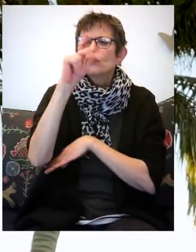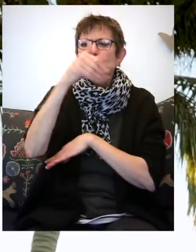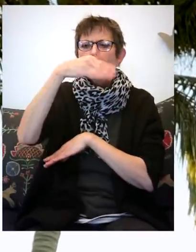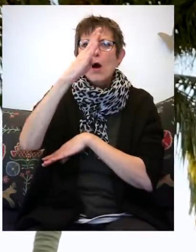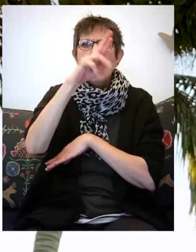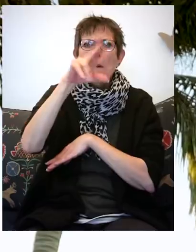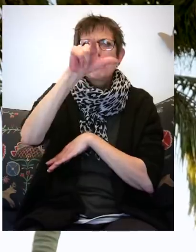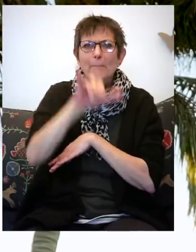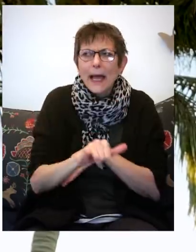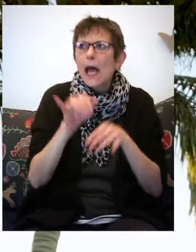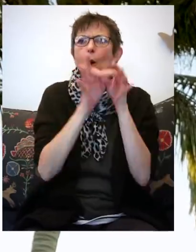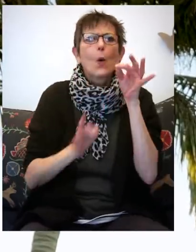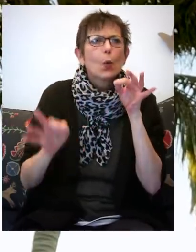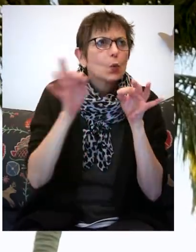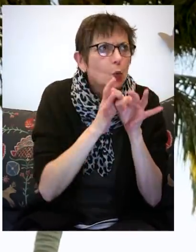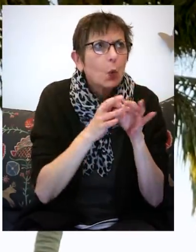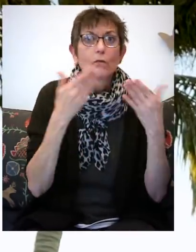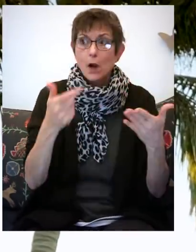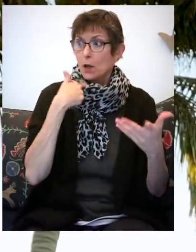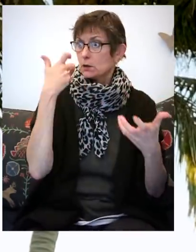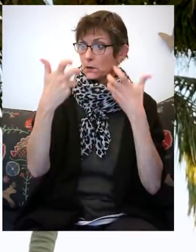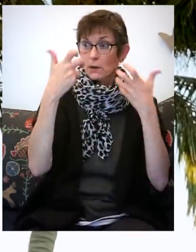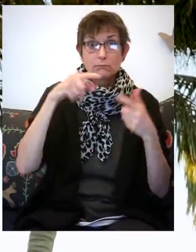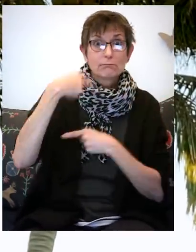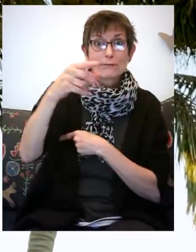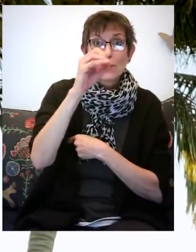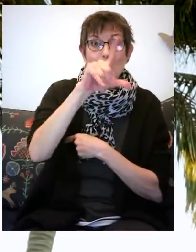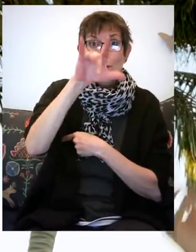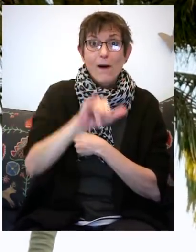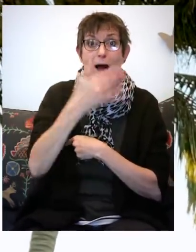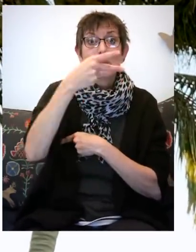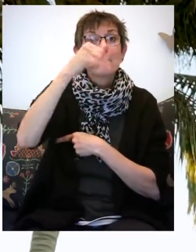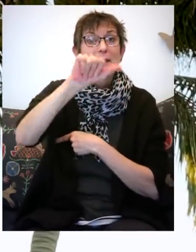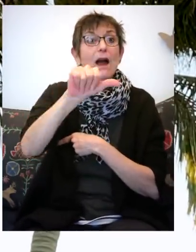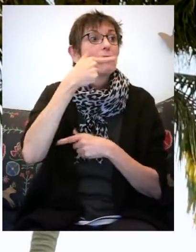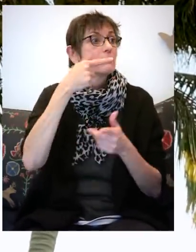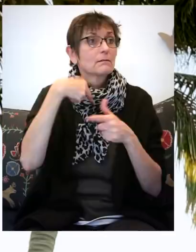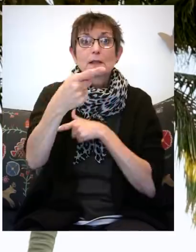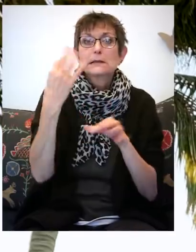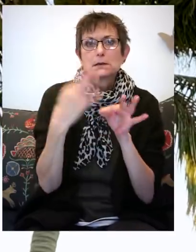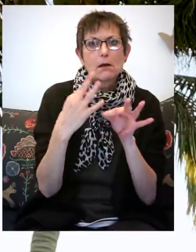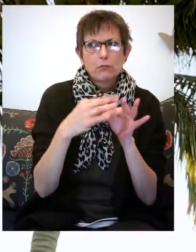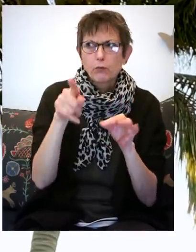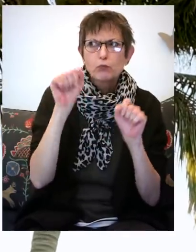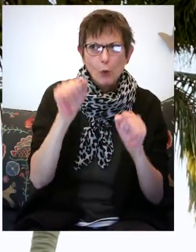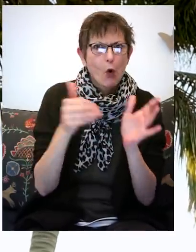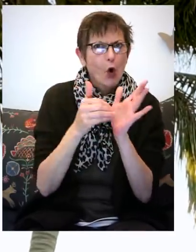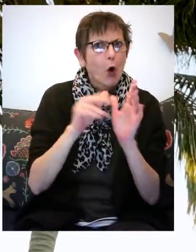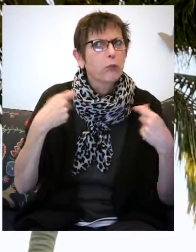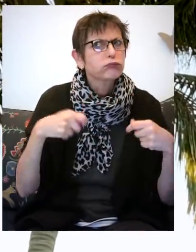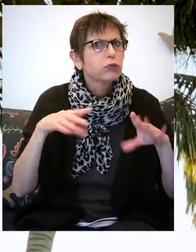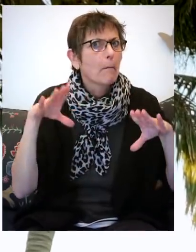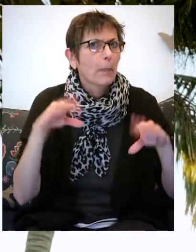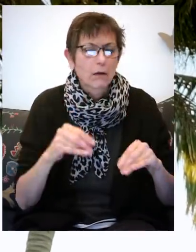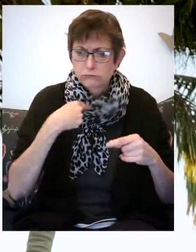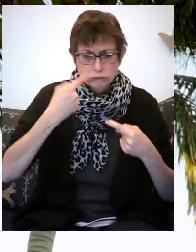septembre. Il reste encore des places, je compte sur vous aussi pour venir. Toutes les dates, on peut se rencontrer. Vous avez un lien dans la description qui recouvre l'ensemble. J'ai une page